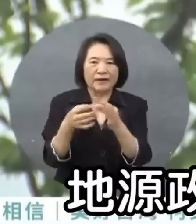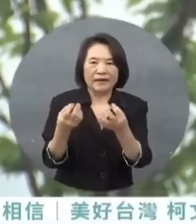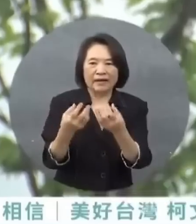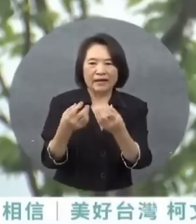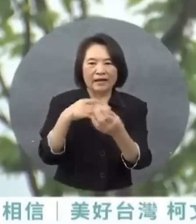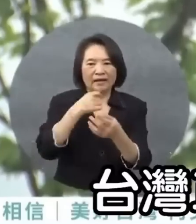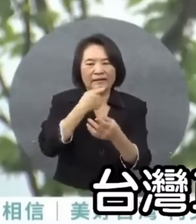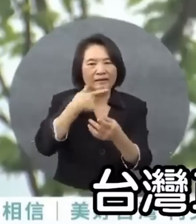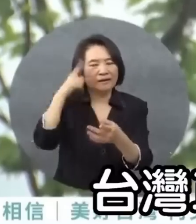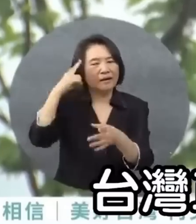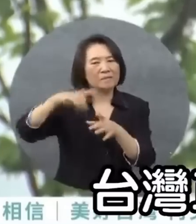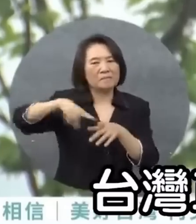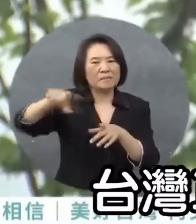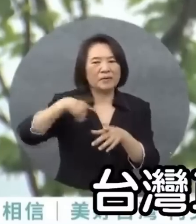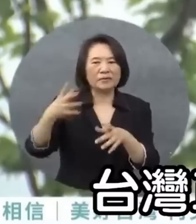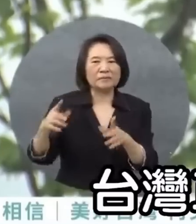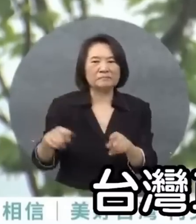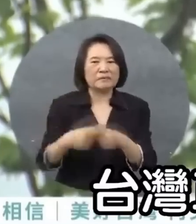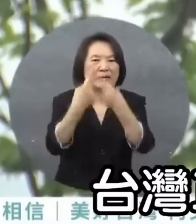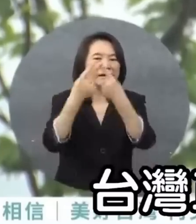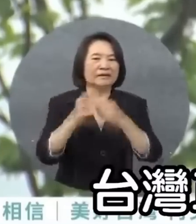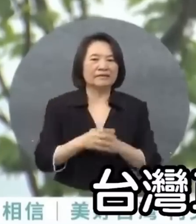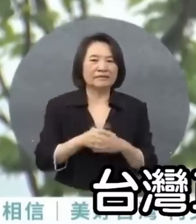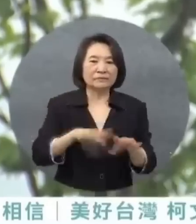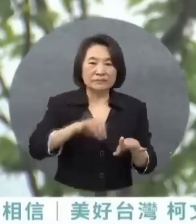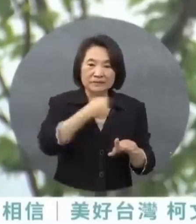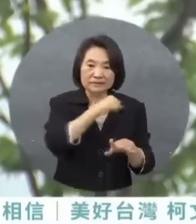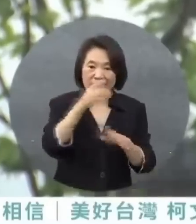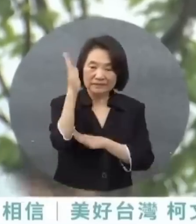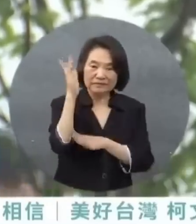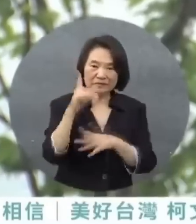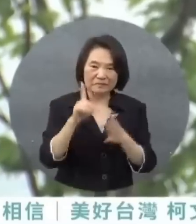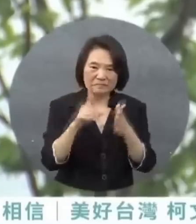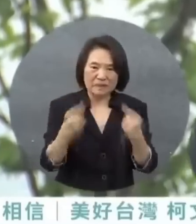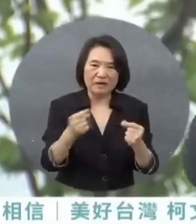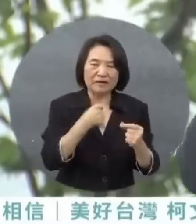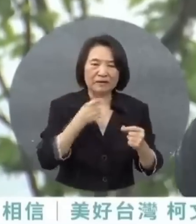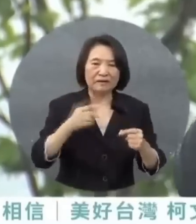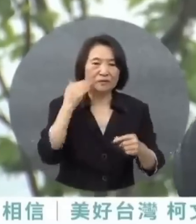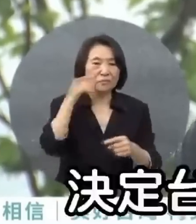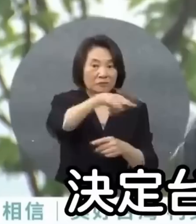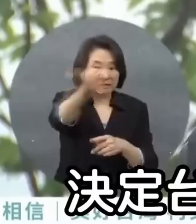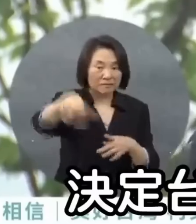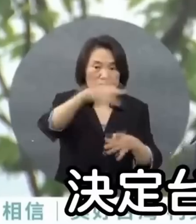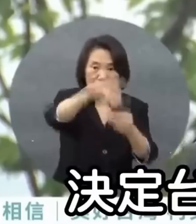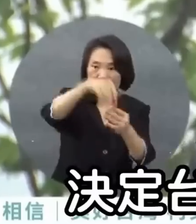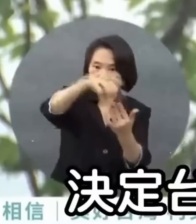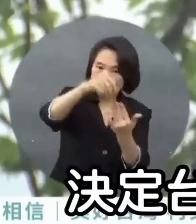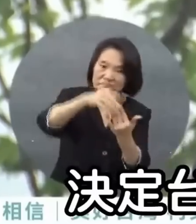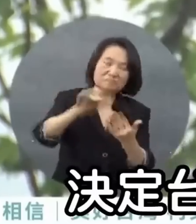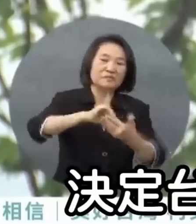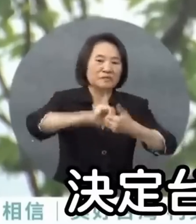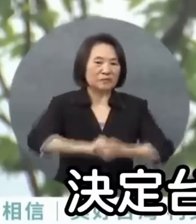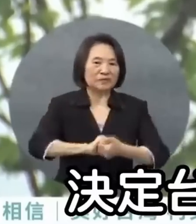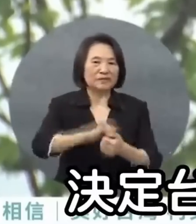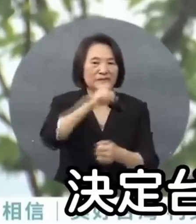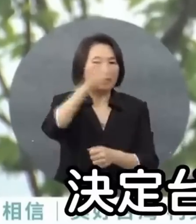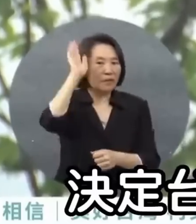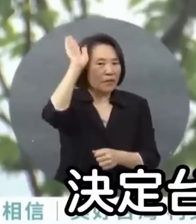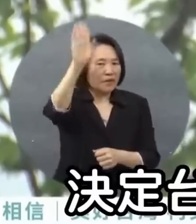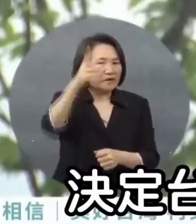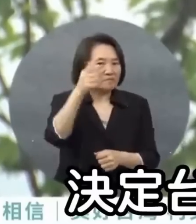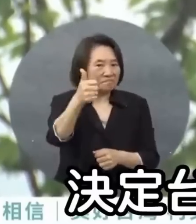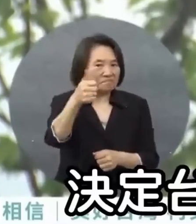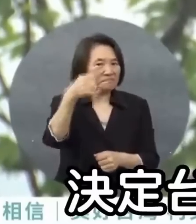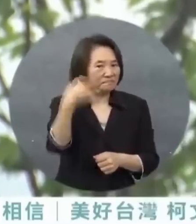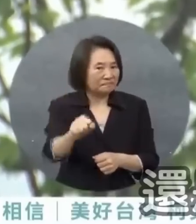等，台湾正处在一个关键的时刻。你的选择决定台湾的未来，是